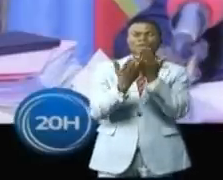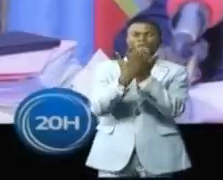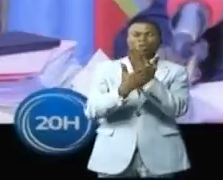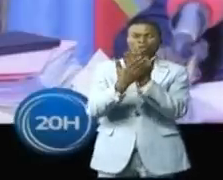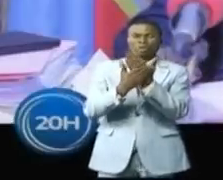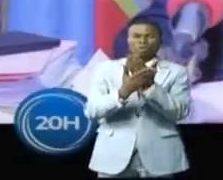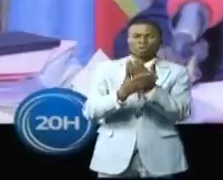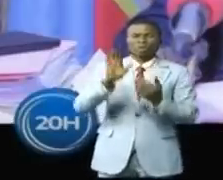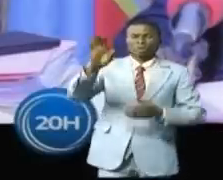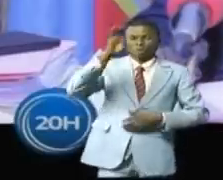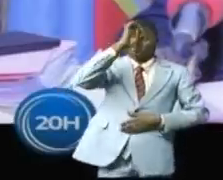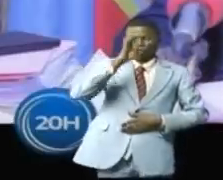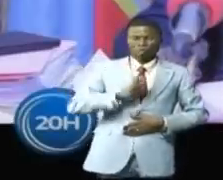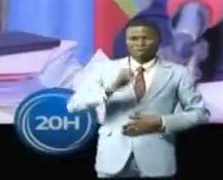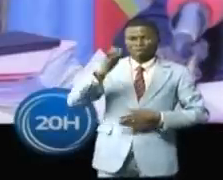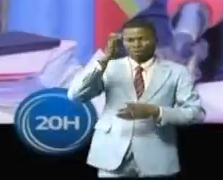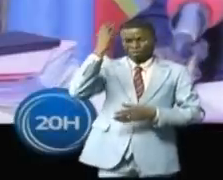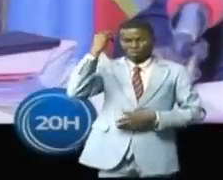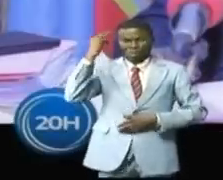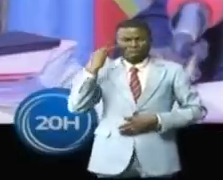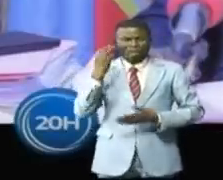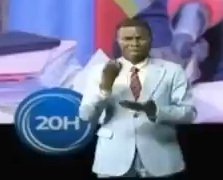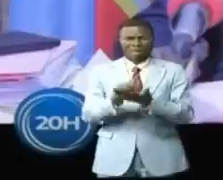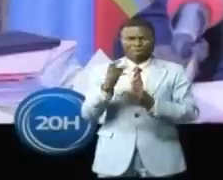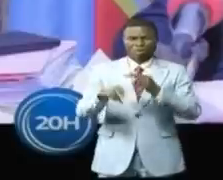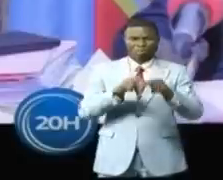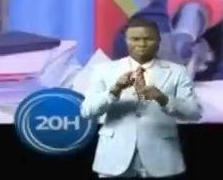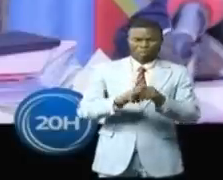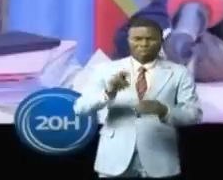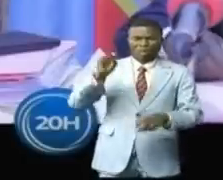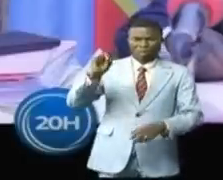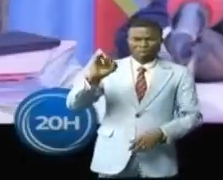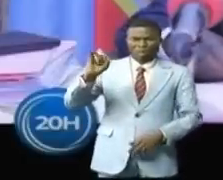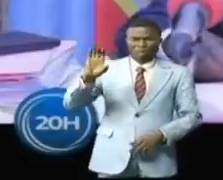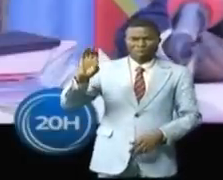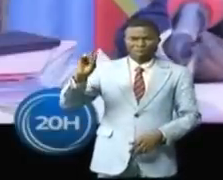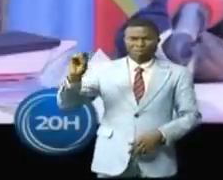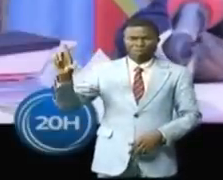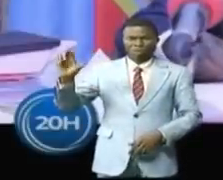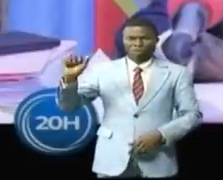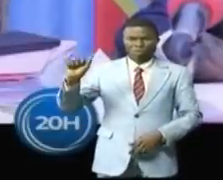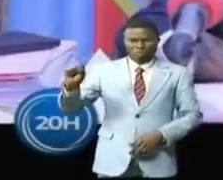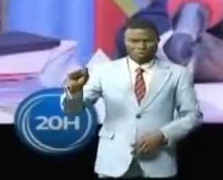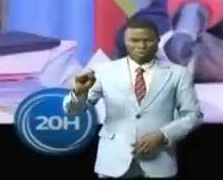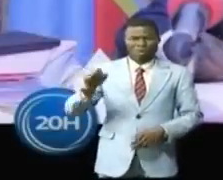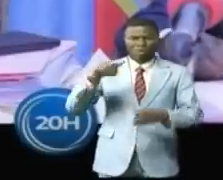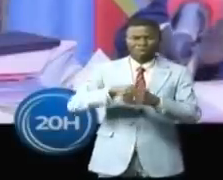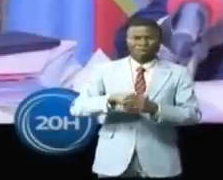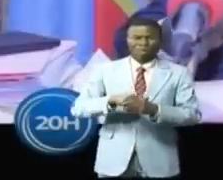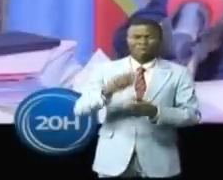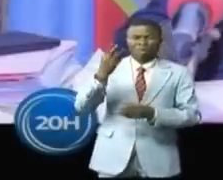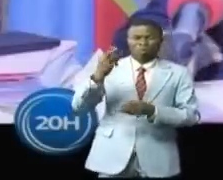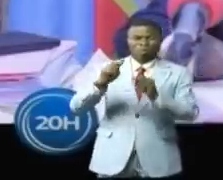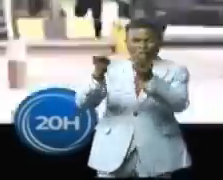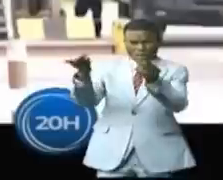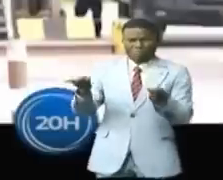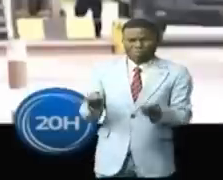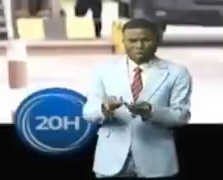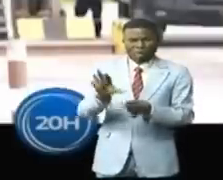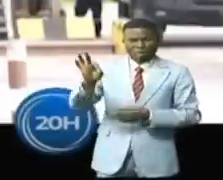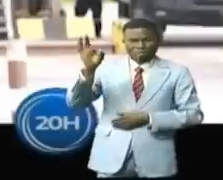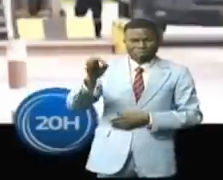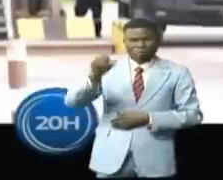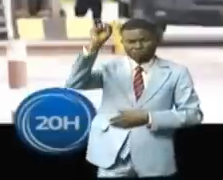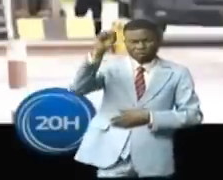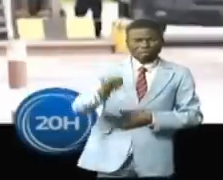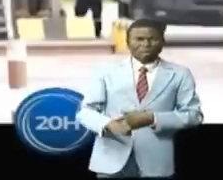son Excellence Monsieur le ministre de l'économie nationale Nicolas Kazadi. Il faut relever que parmi les trois zones d'approvisionnement, le sud